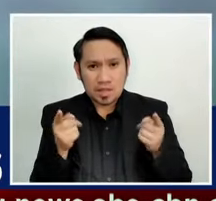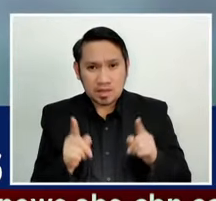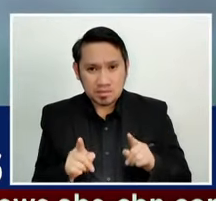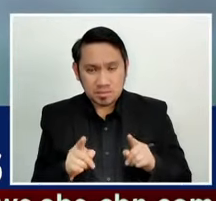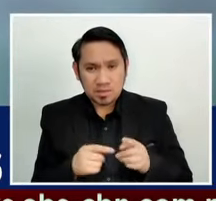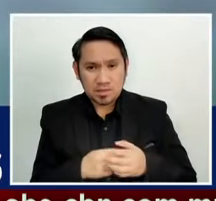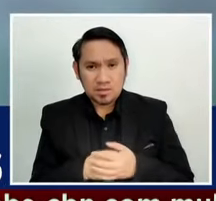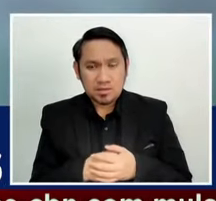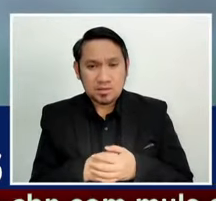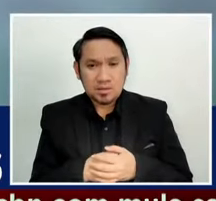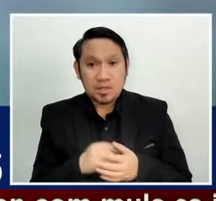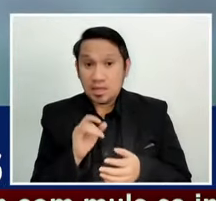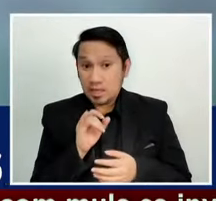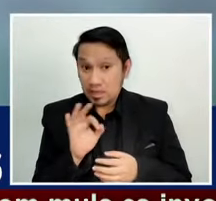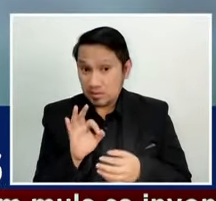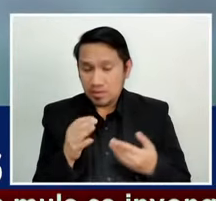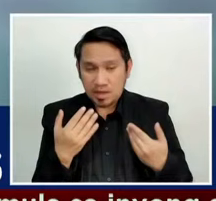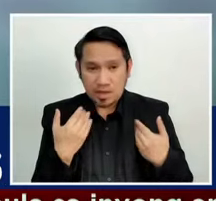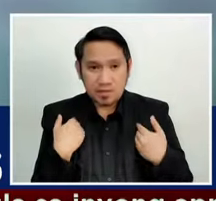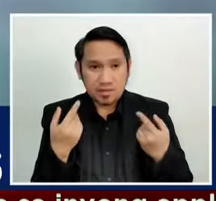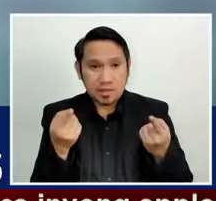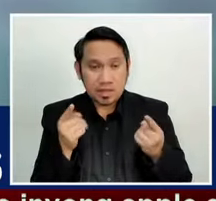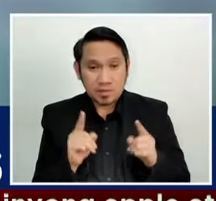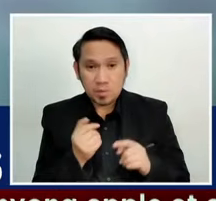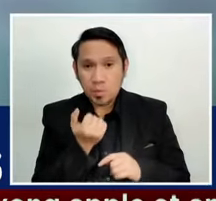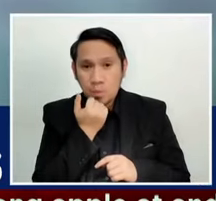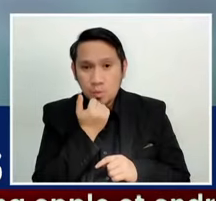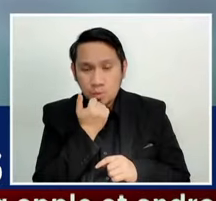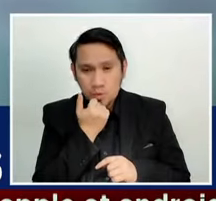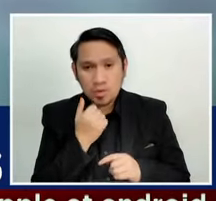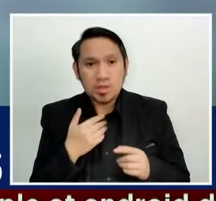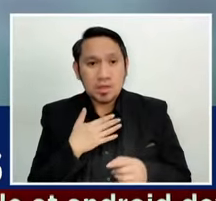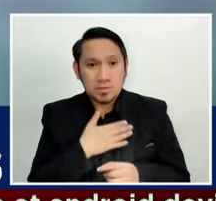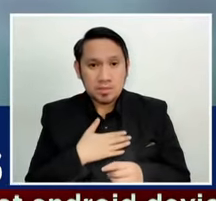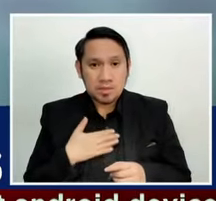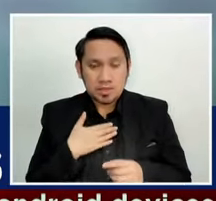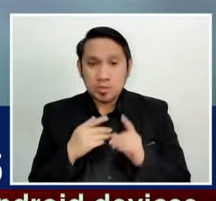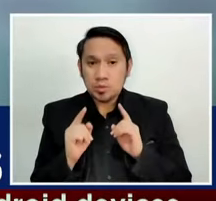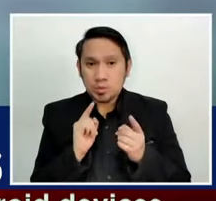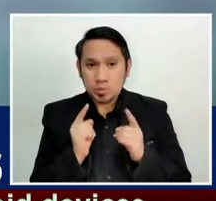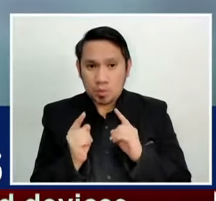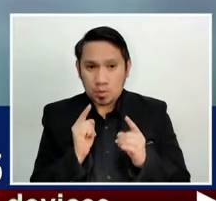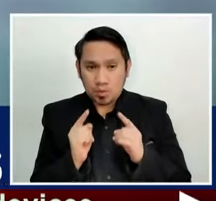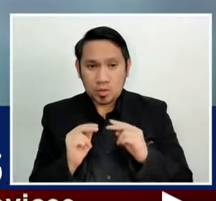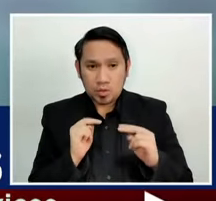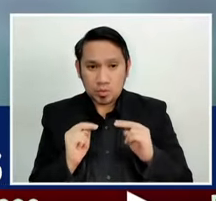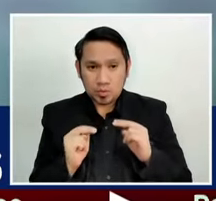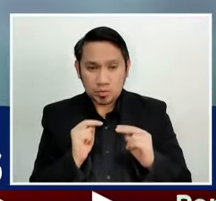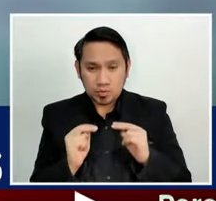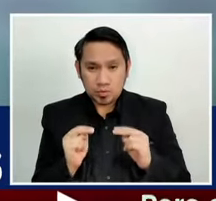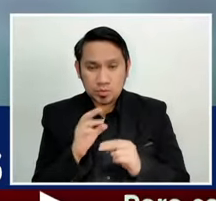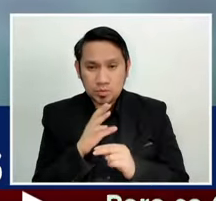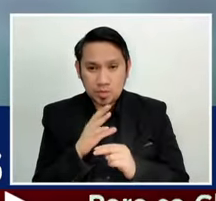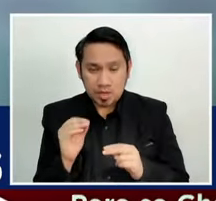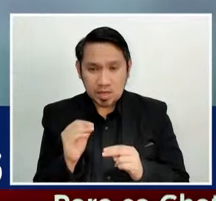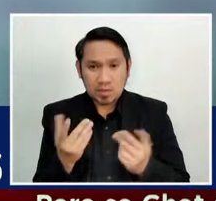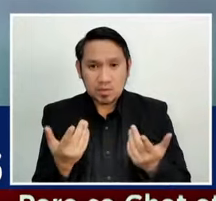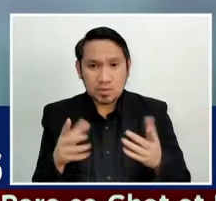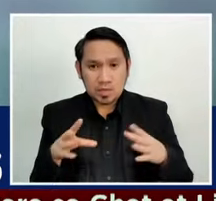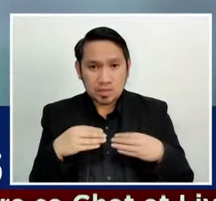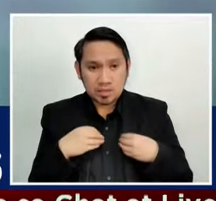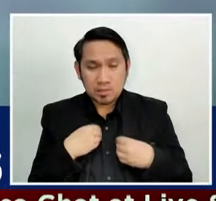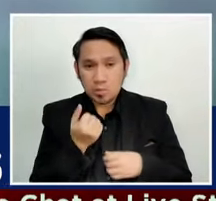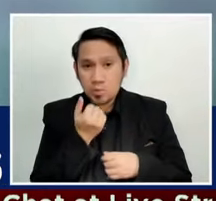kinais-nais. So kung meron pong nangyari na pagkakamali, mag-usap po tayo na maayos, atin pong akuhin ang pagkakamaling atin